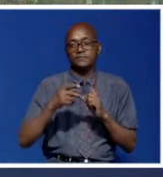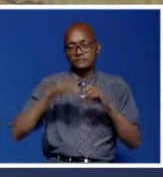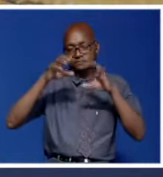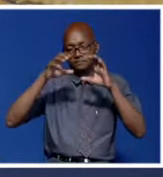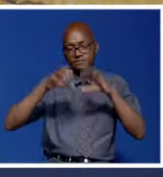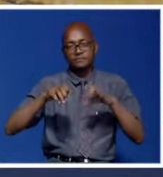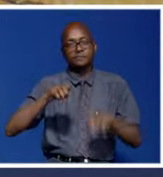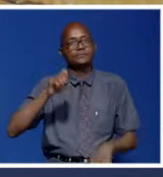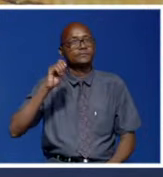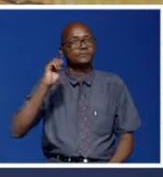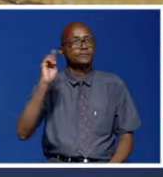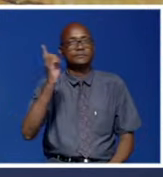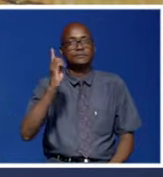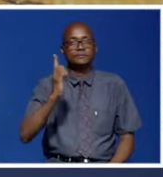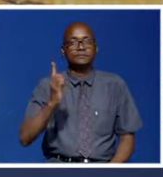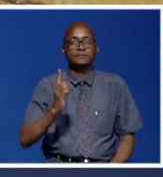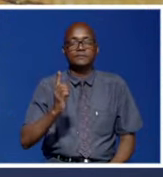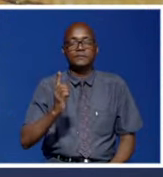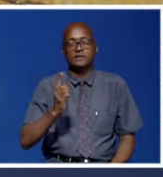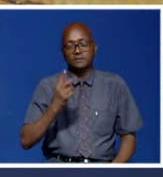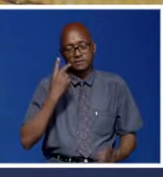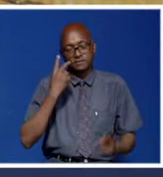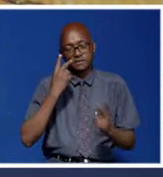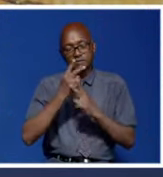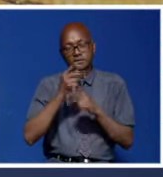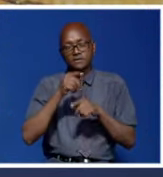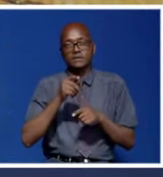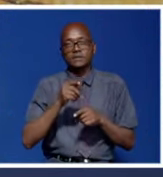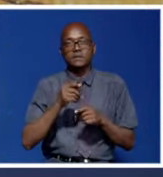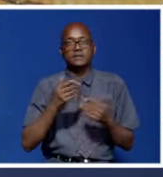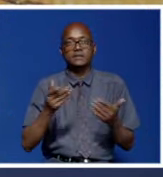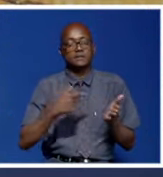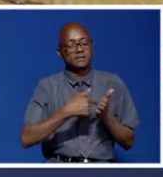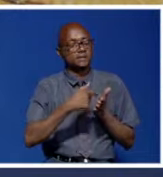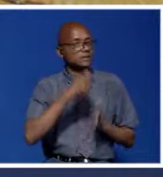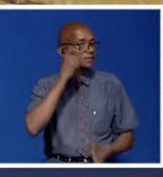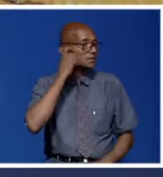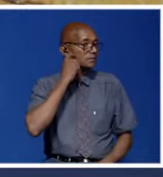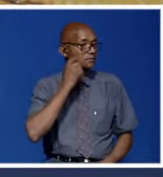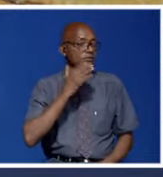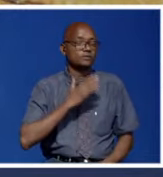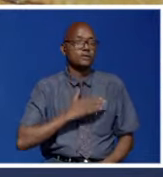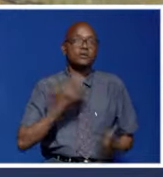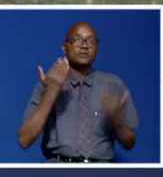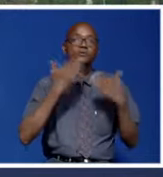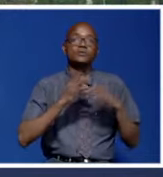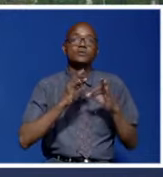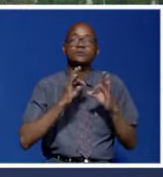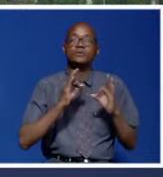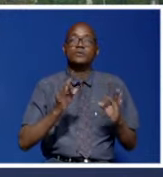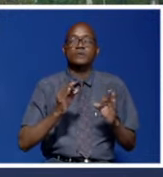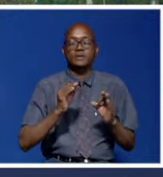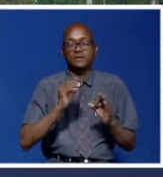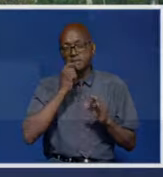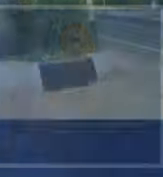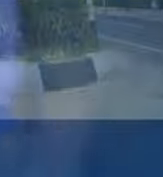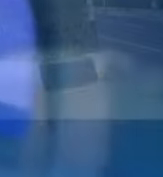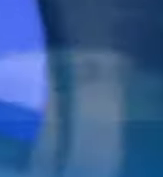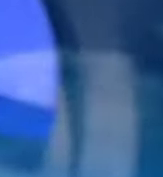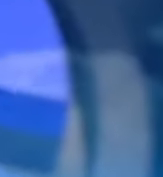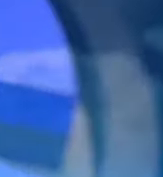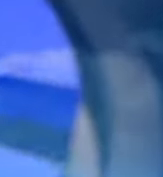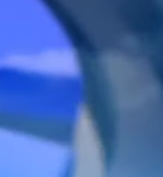mvua ikiambatana na ngurumo za radi. Ni hayo tu katika taarifa ya utabiri wa hali ya hewa. Naitwa Rajab Mbogo, nikutakie usiku mwema. Eid Mubarak.